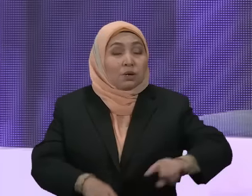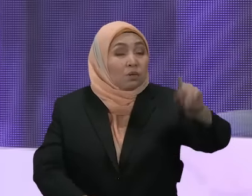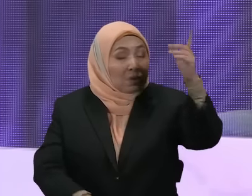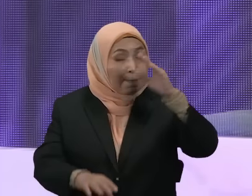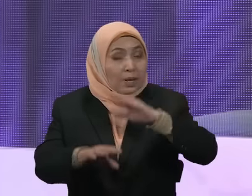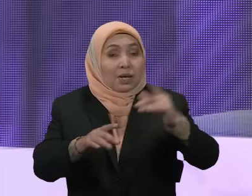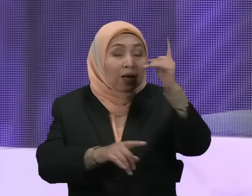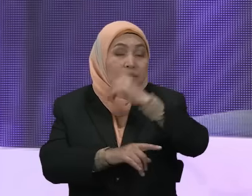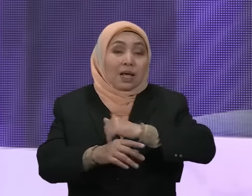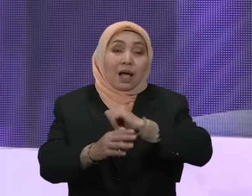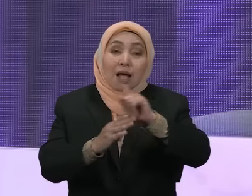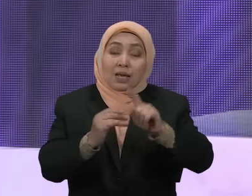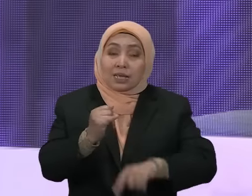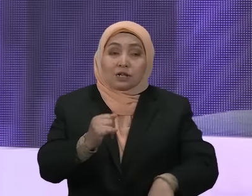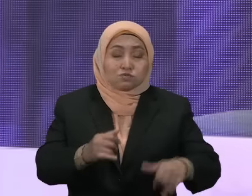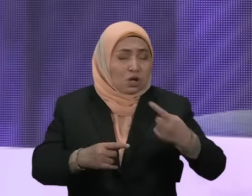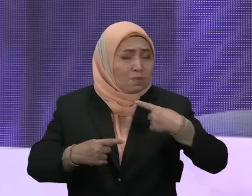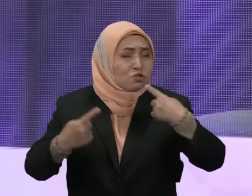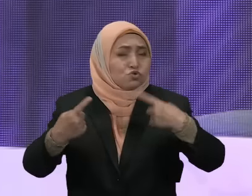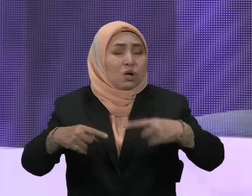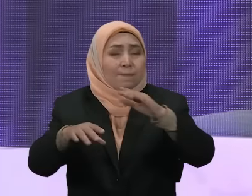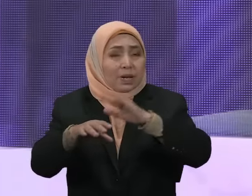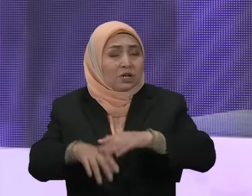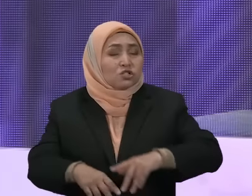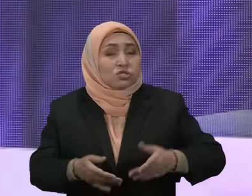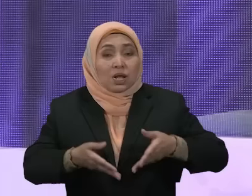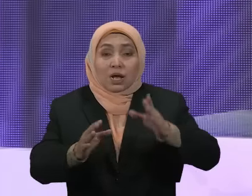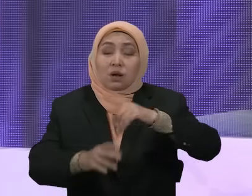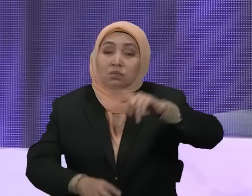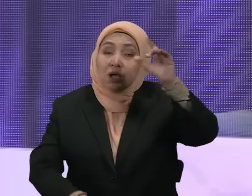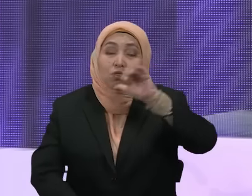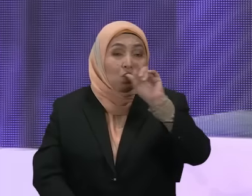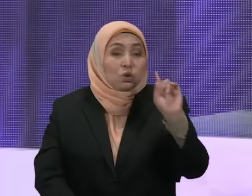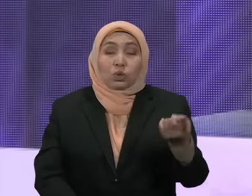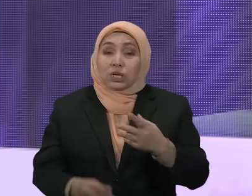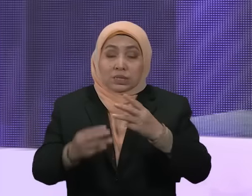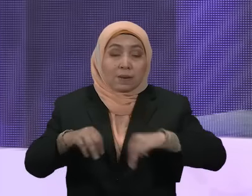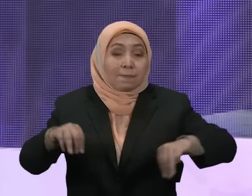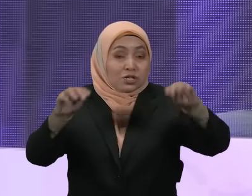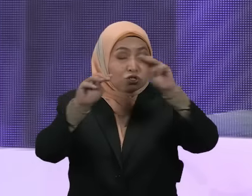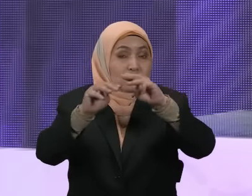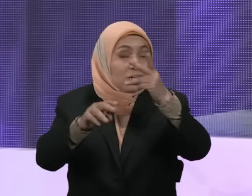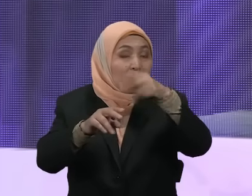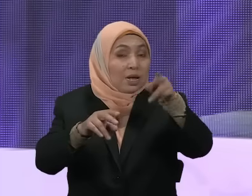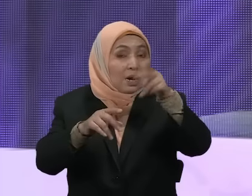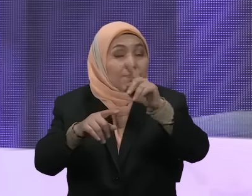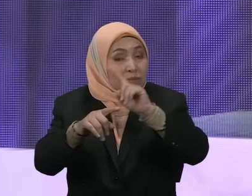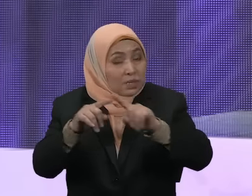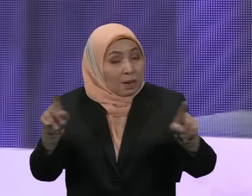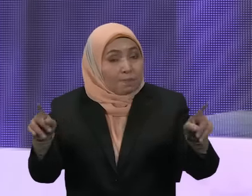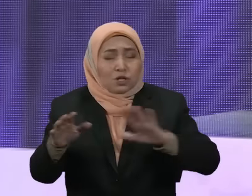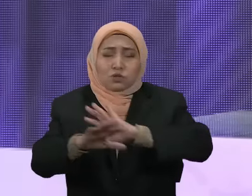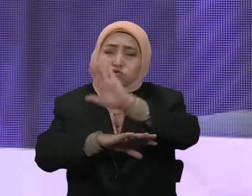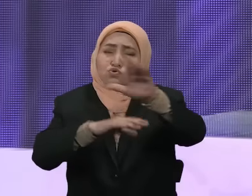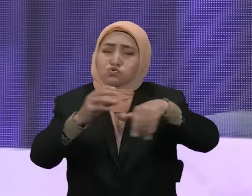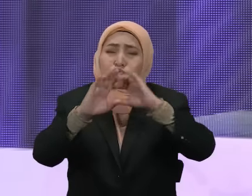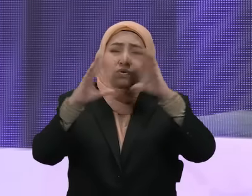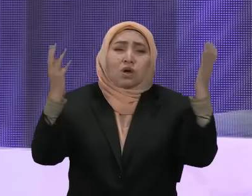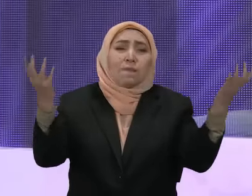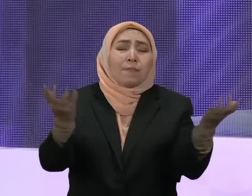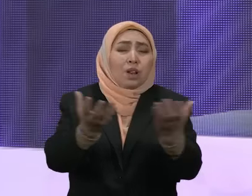dan berjuang, berjihad pada jalan Allah itu bukan sekadar di Masjidil Haram tetapi juga di seluruh dunia,